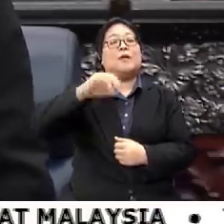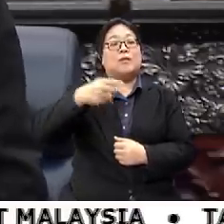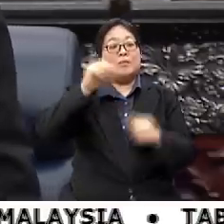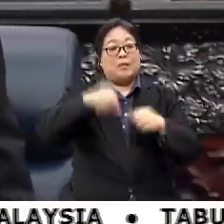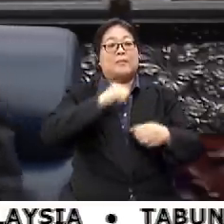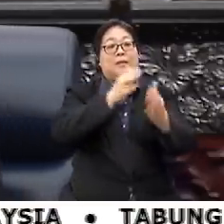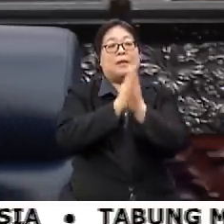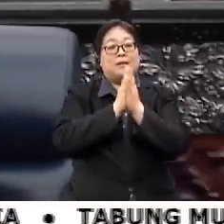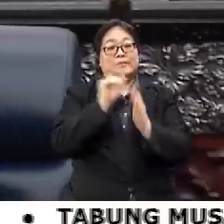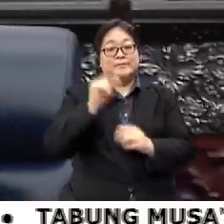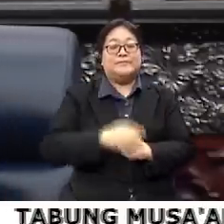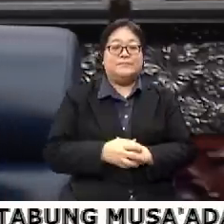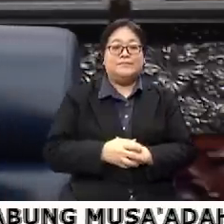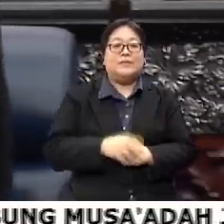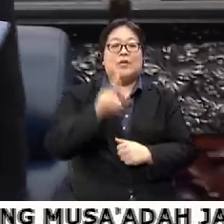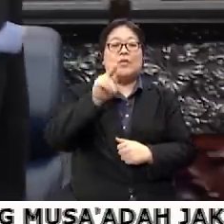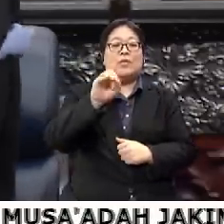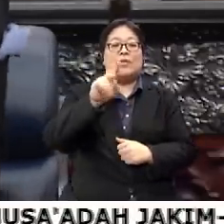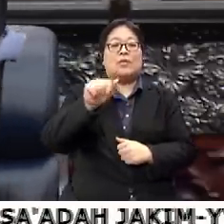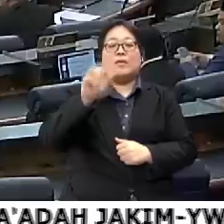minta laluan, Paguh. Kota Melaka.